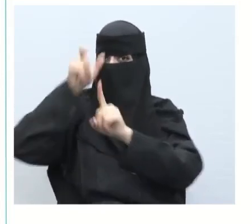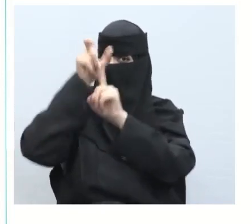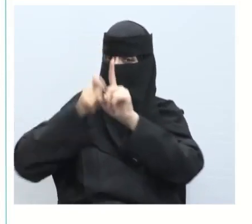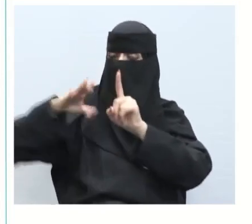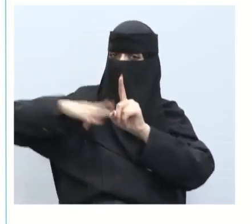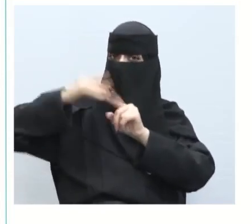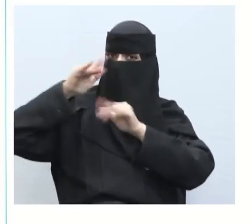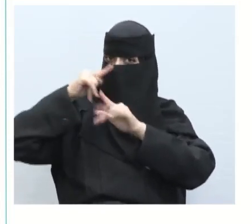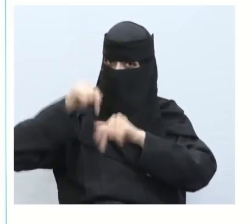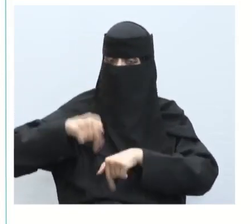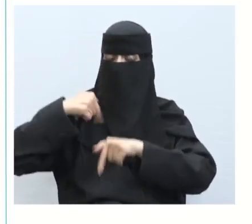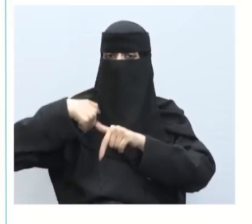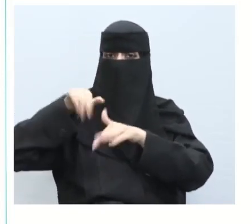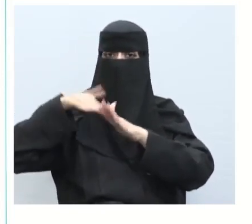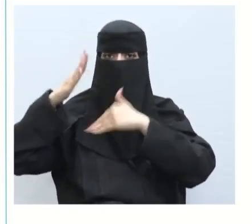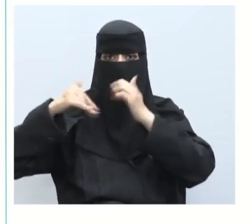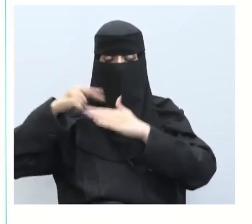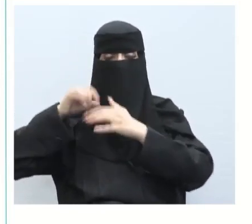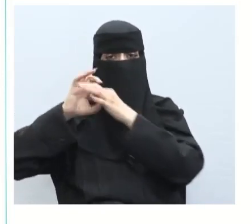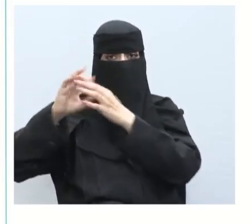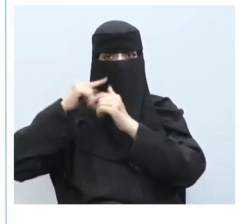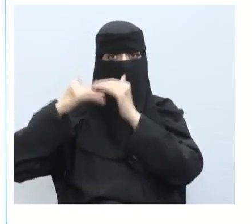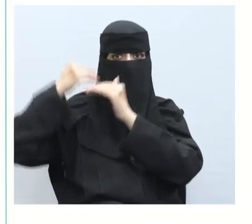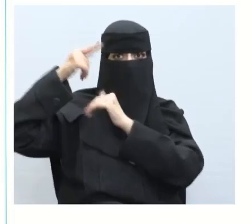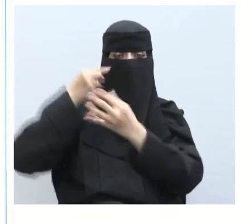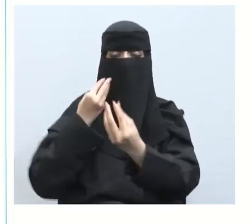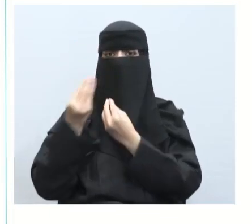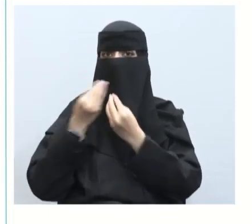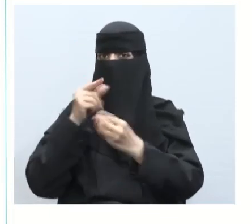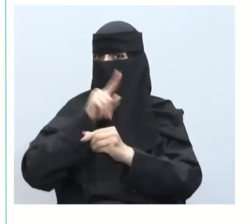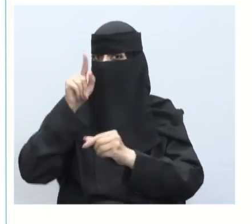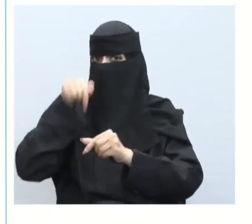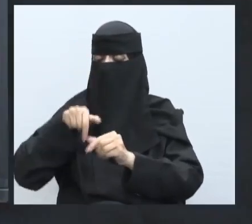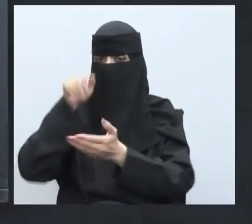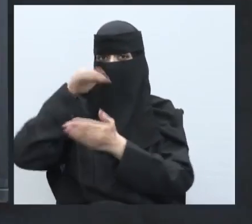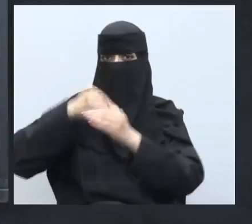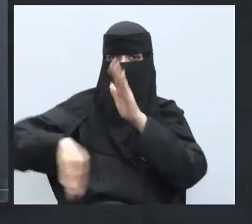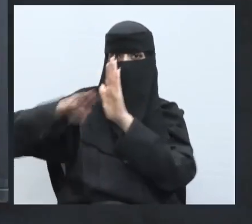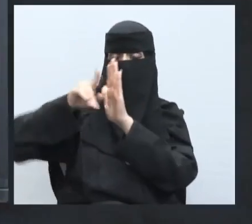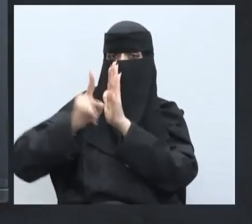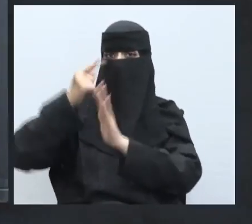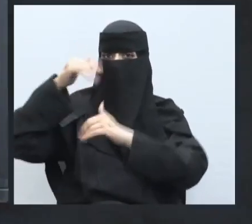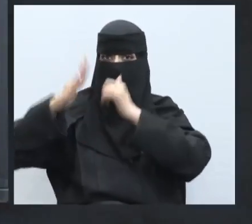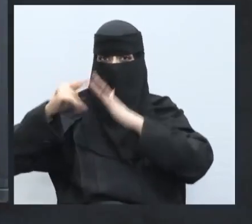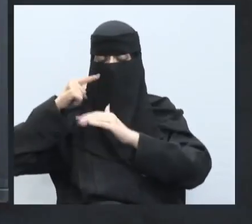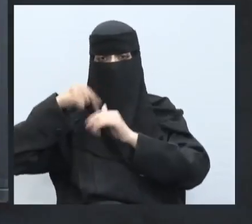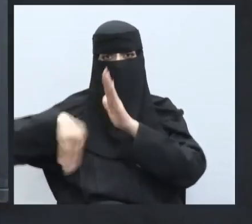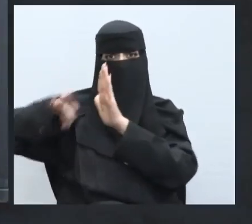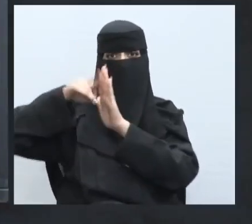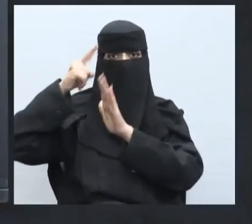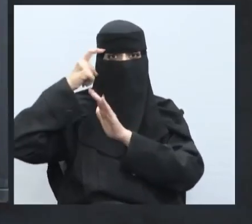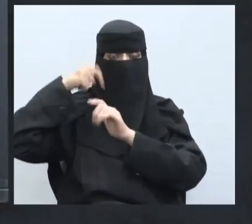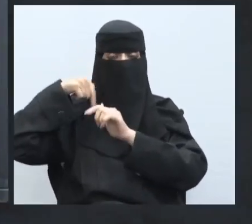مهارات اتصال عاليه يتعامل مع الموظفين الموظفين ليسوا على مستوى واحد من المهارات من الفهم من القدرات